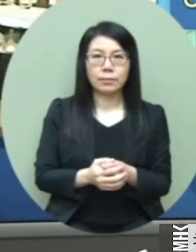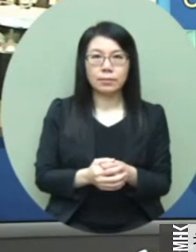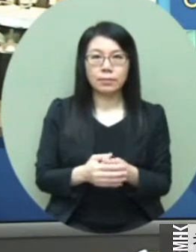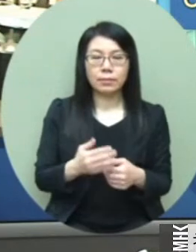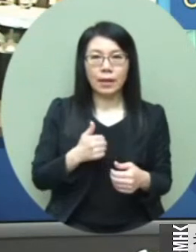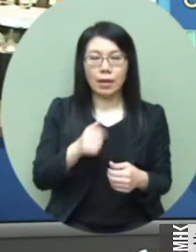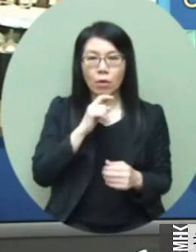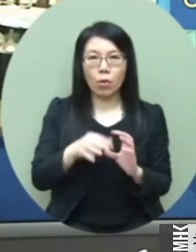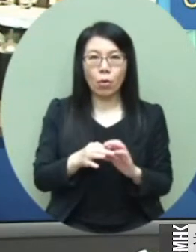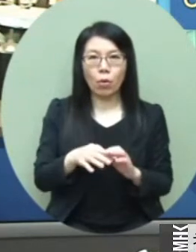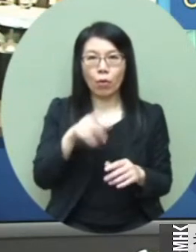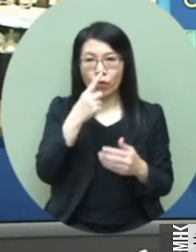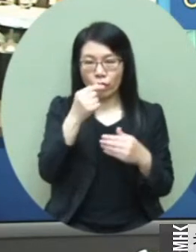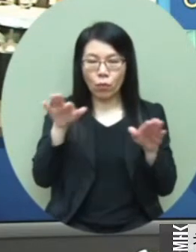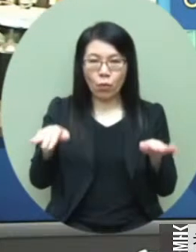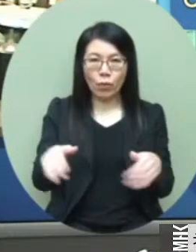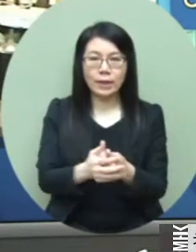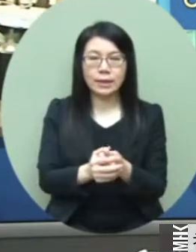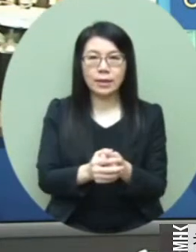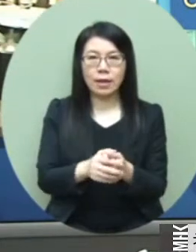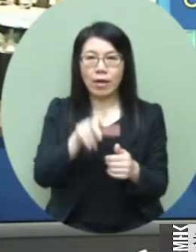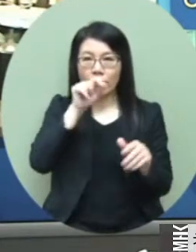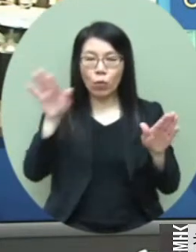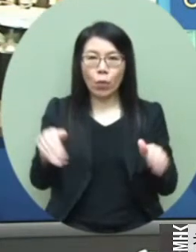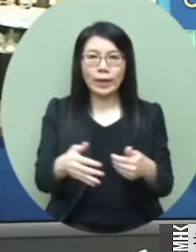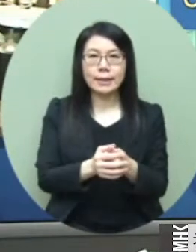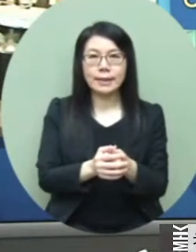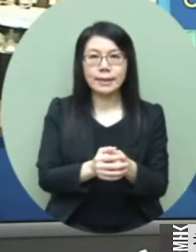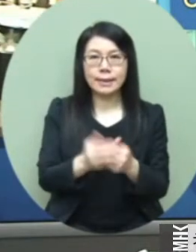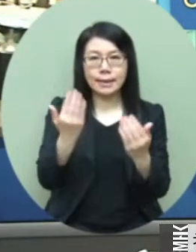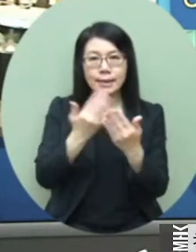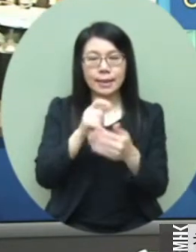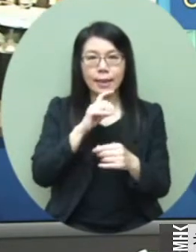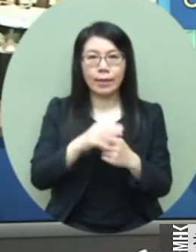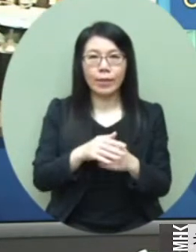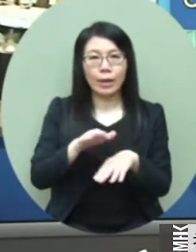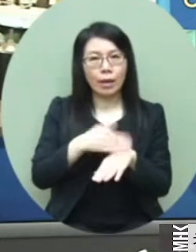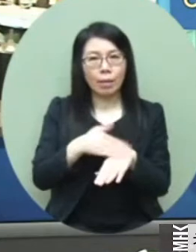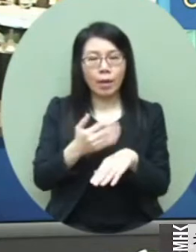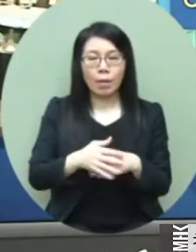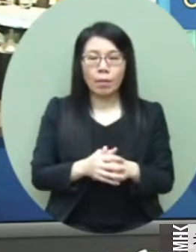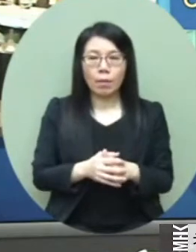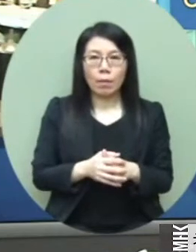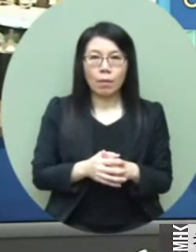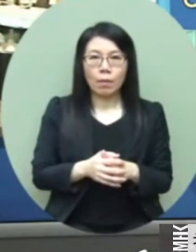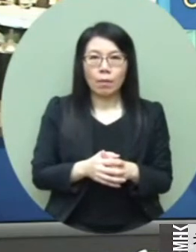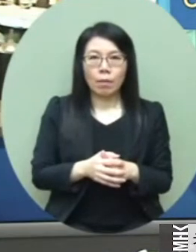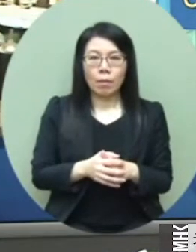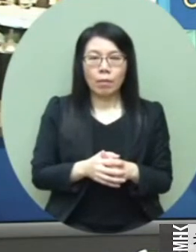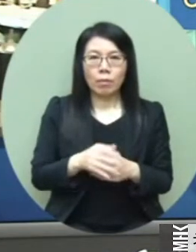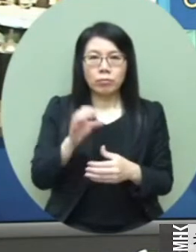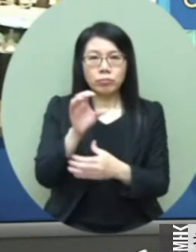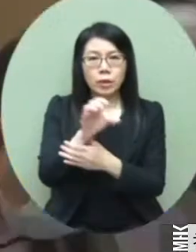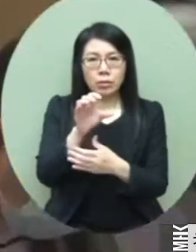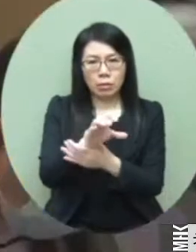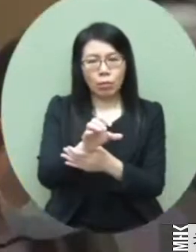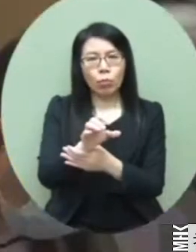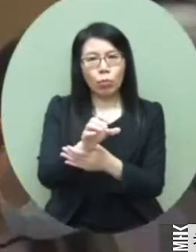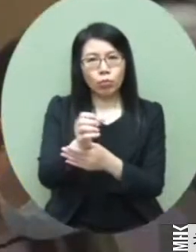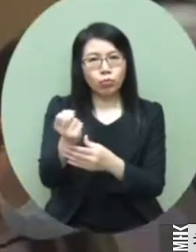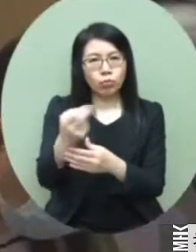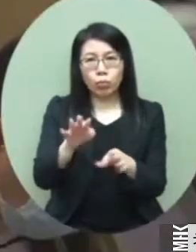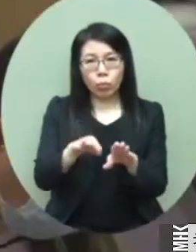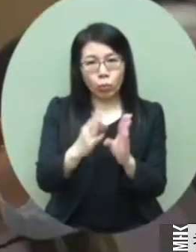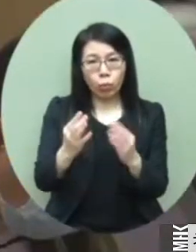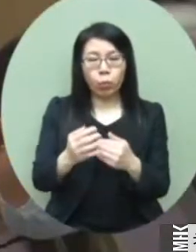你好，凤凰卫视记者提问。刚刚提到说呢，电影院也就是戏院会重新开放。那刚刚也说，餐厅员工要求每3天